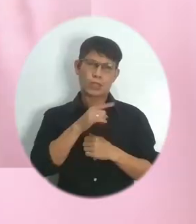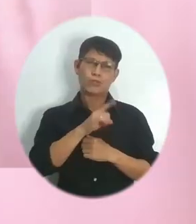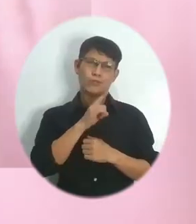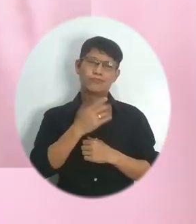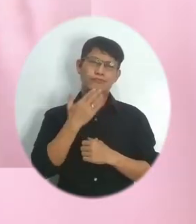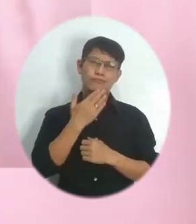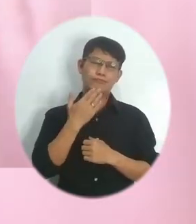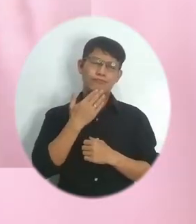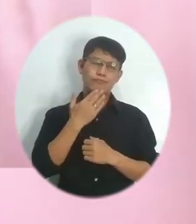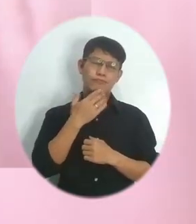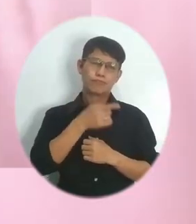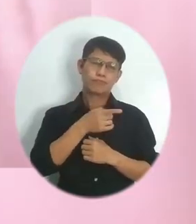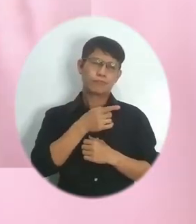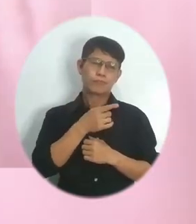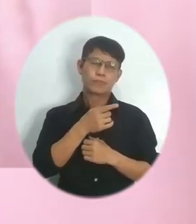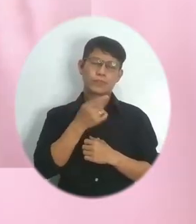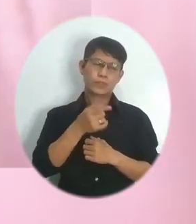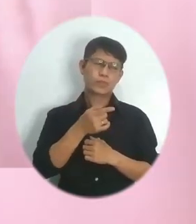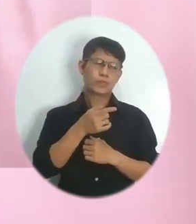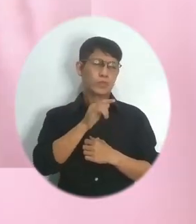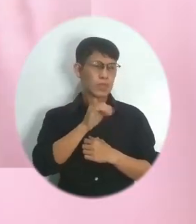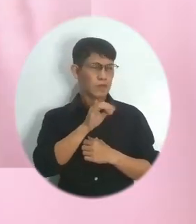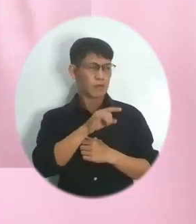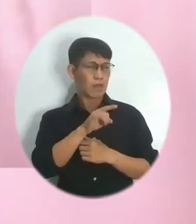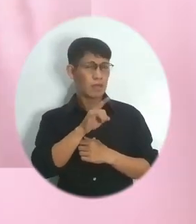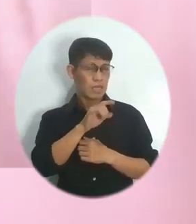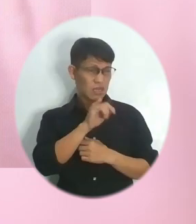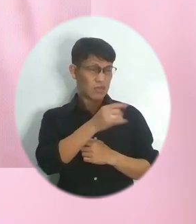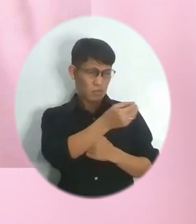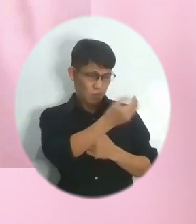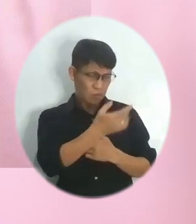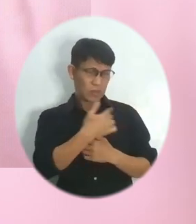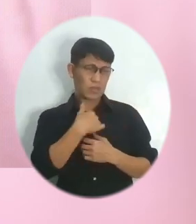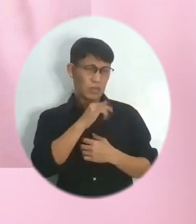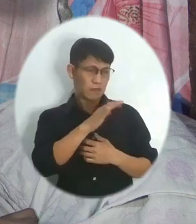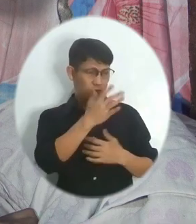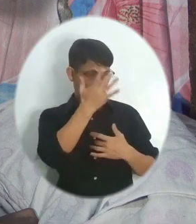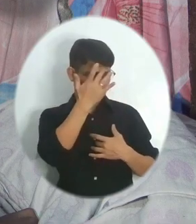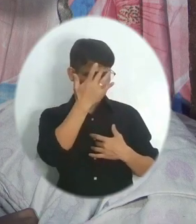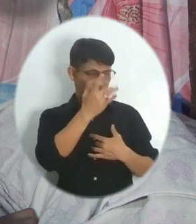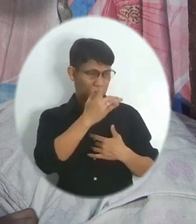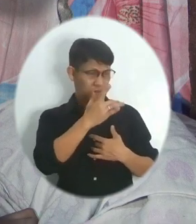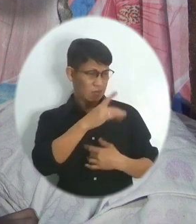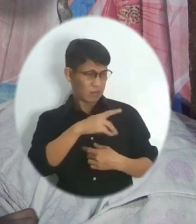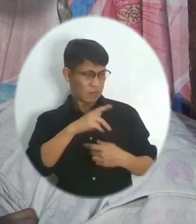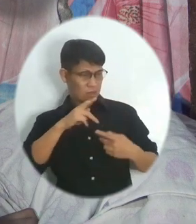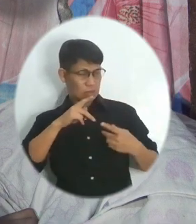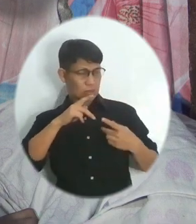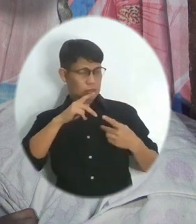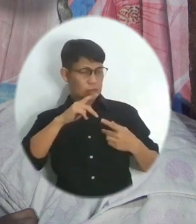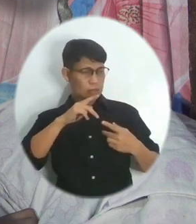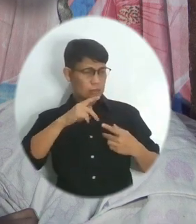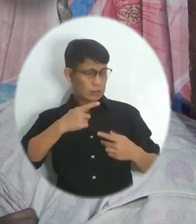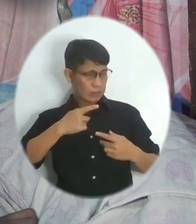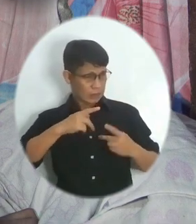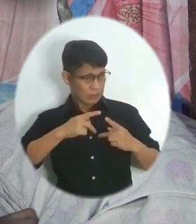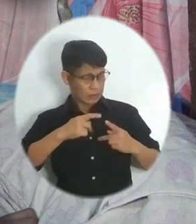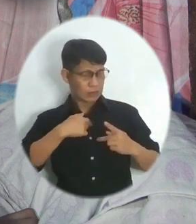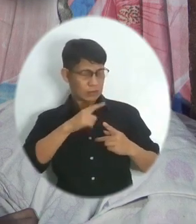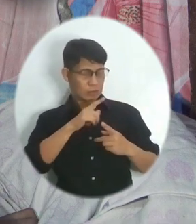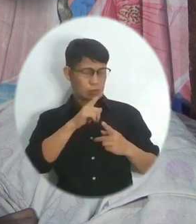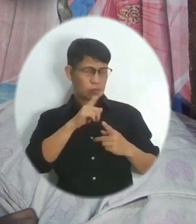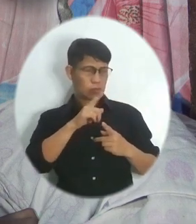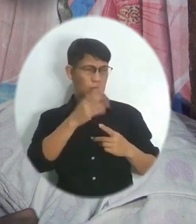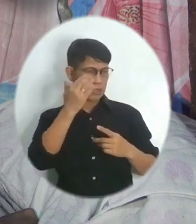Yung paglalambing ba yung na kung anong masakit sa iyo, nandito lang kami. Hindi man namin madamayan ka sa sakit, at